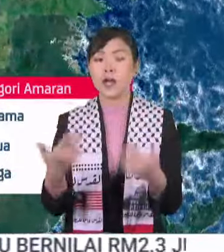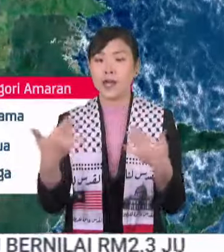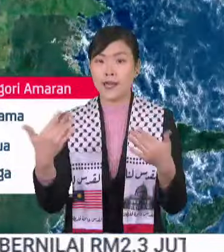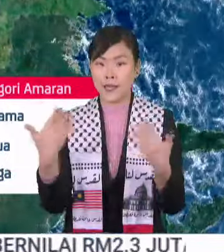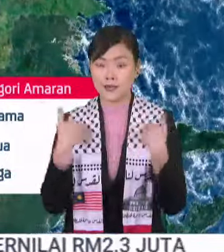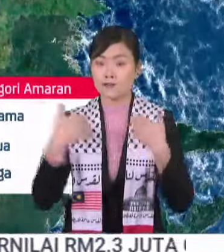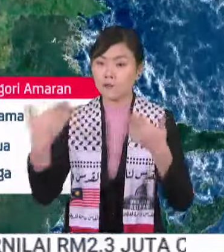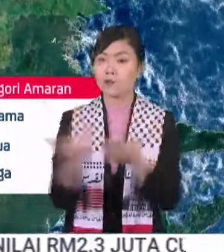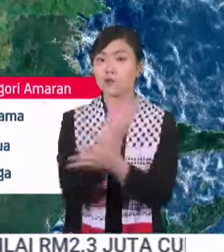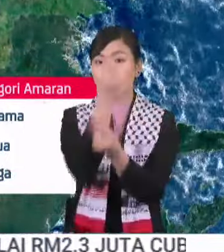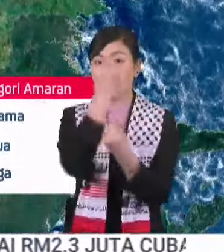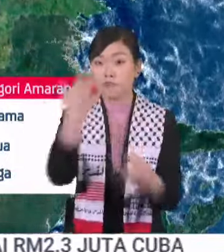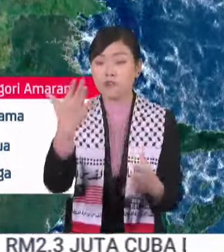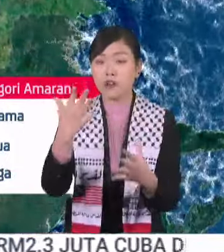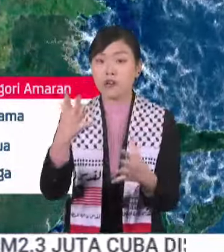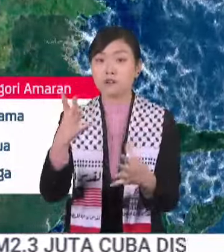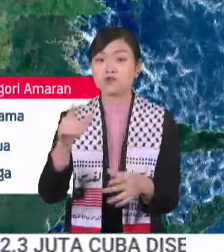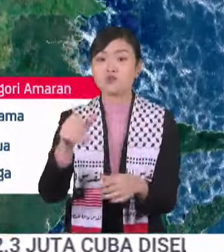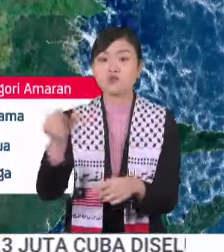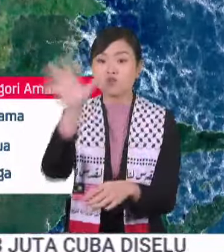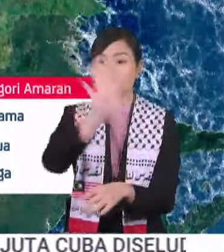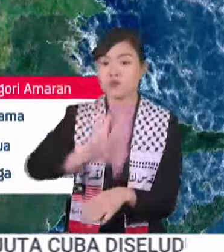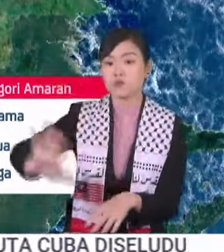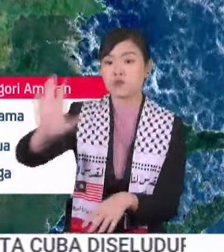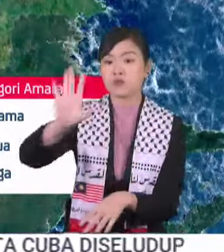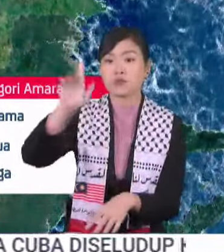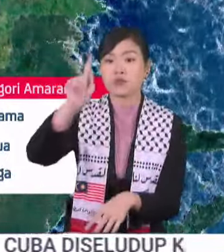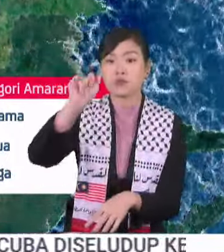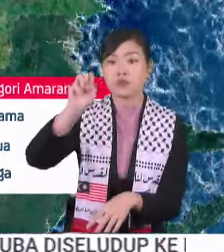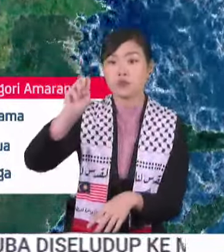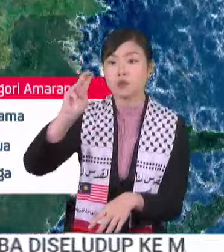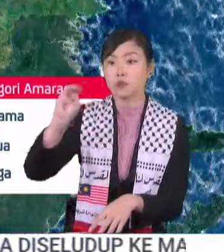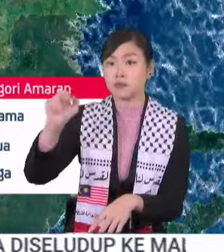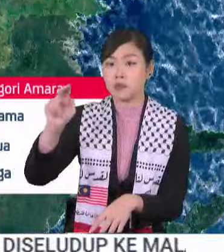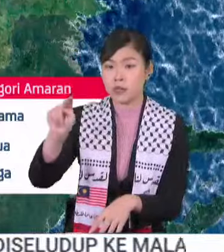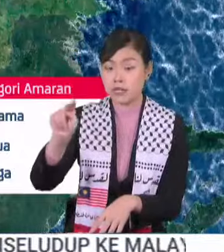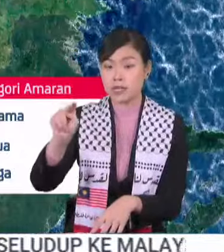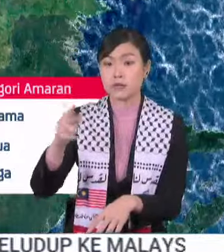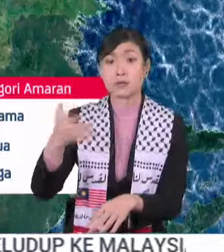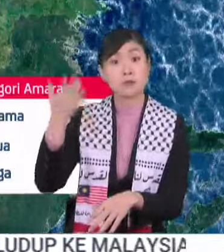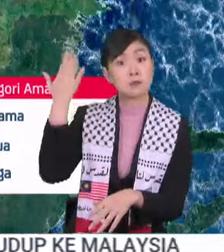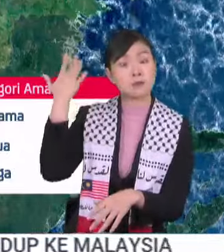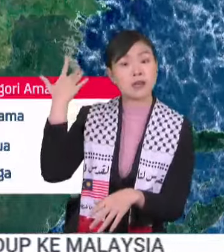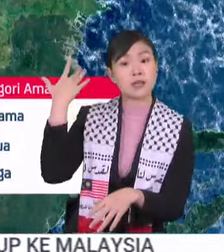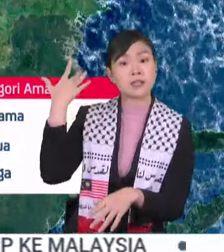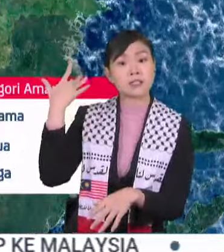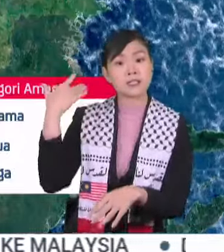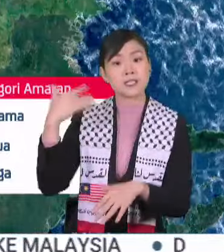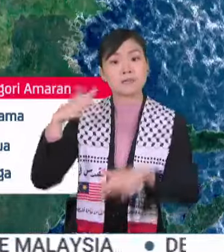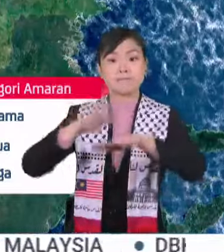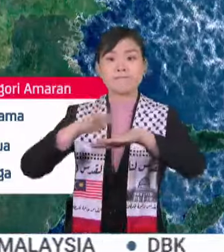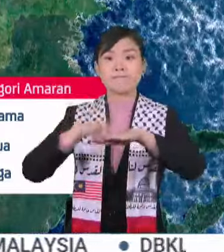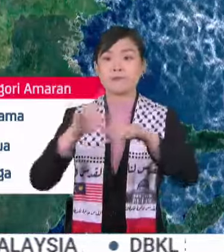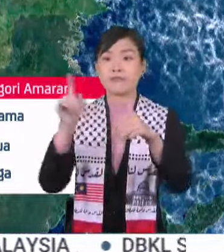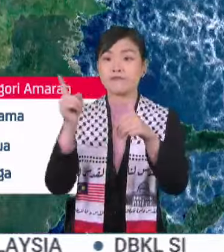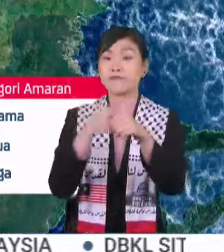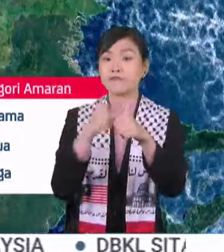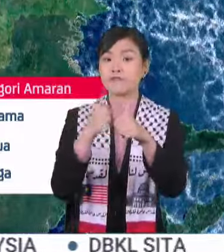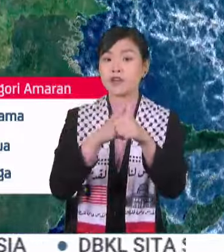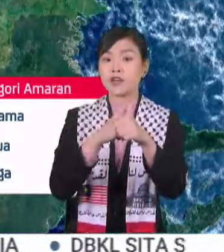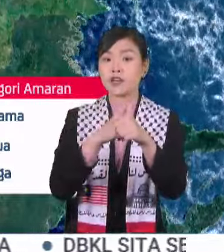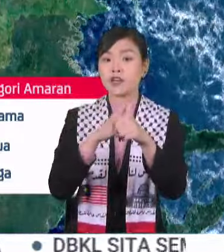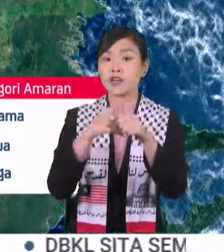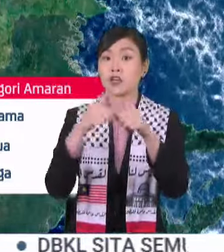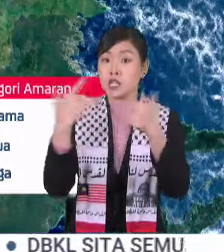melibatkan kawasan di sekitar Oman risf dan juga samul iaitu sebelum ini amaran peringkat pertama kinielah dinaikkan